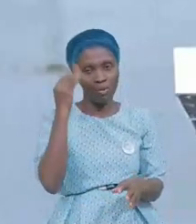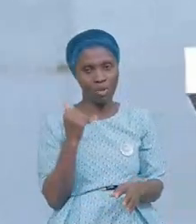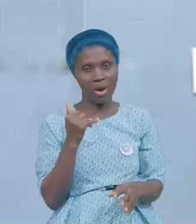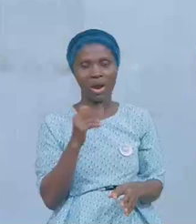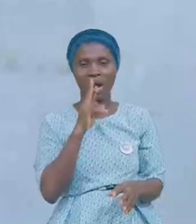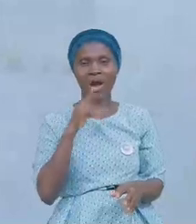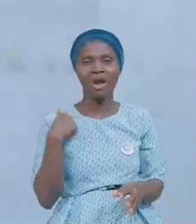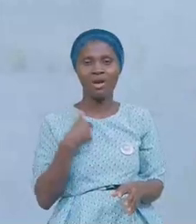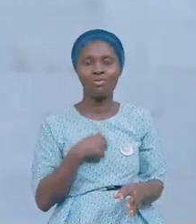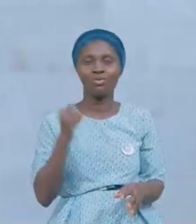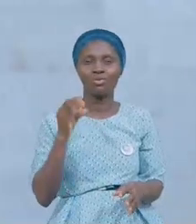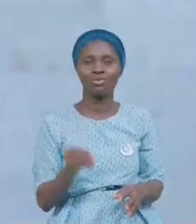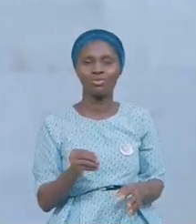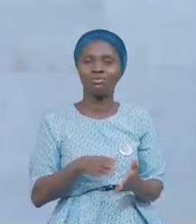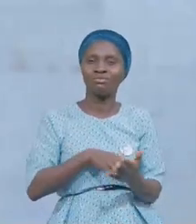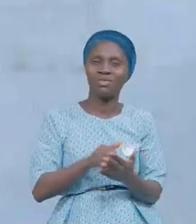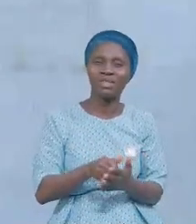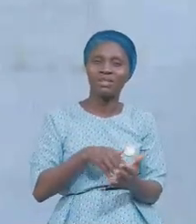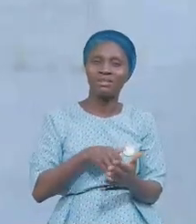Pourquoi sommes-nous aussi fatigués?